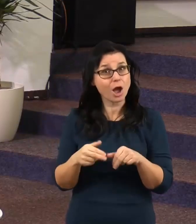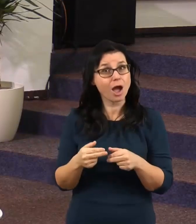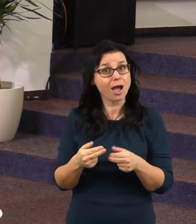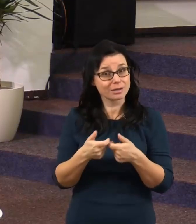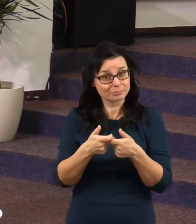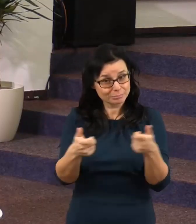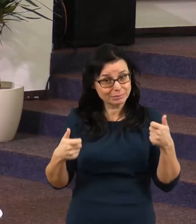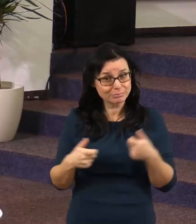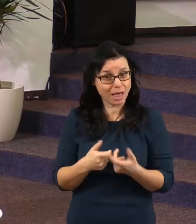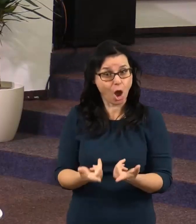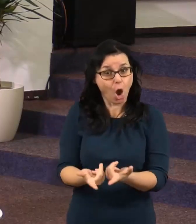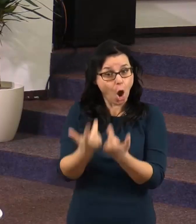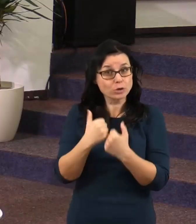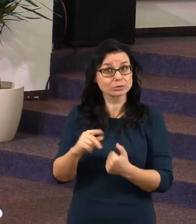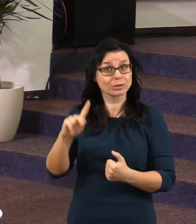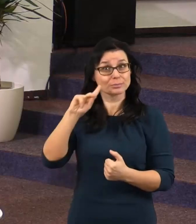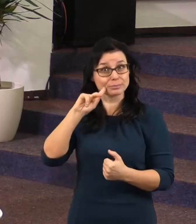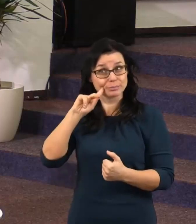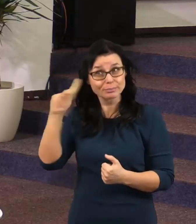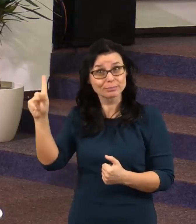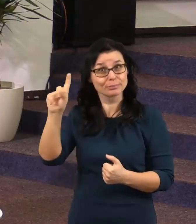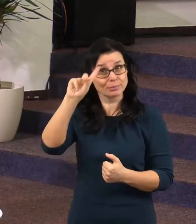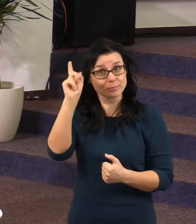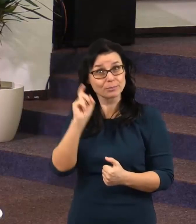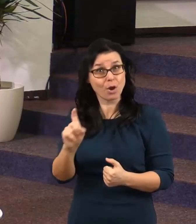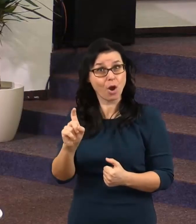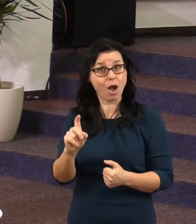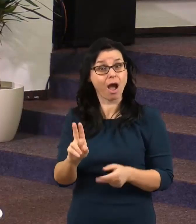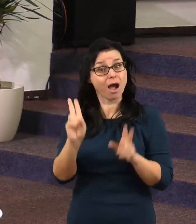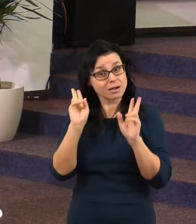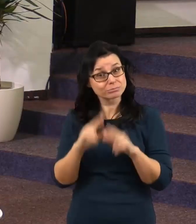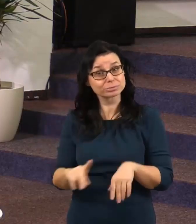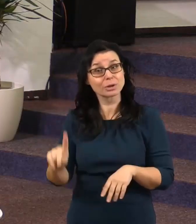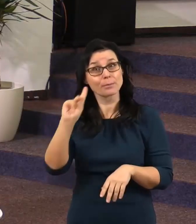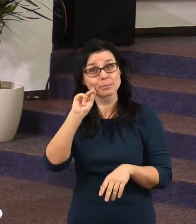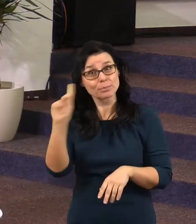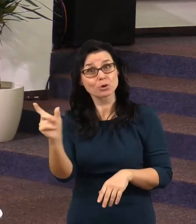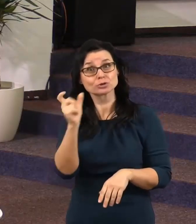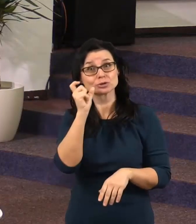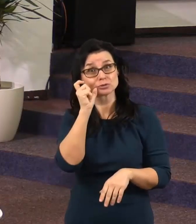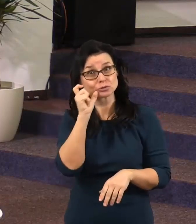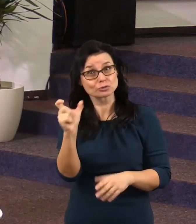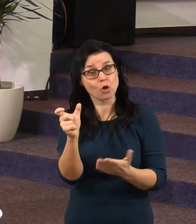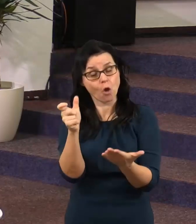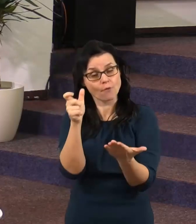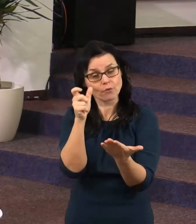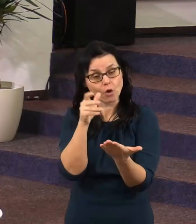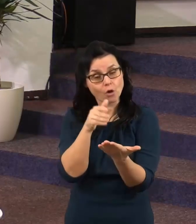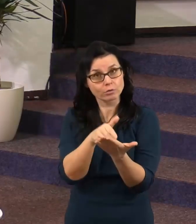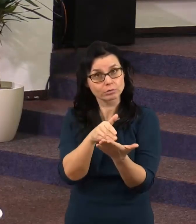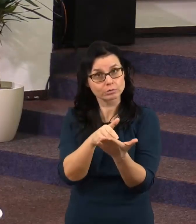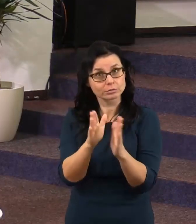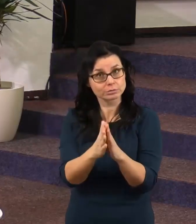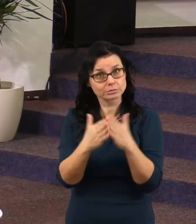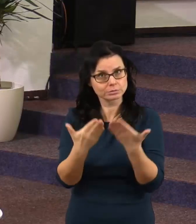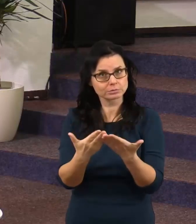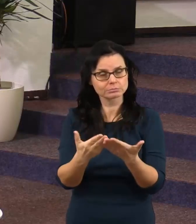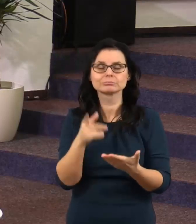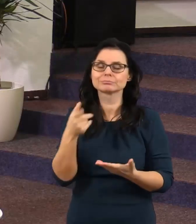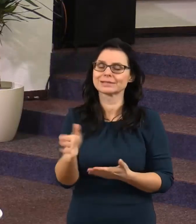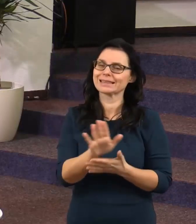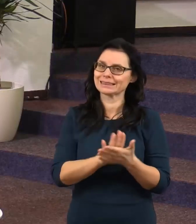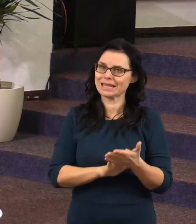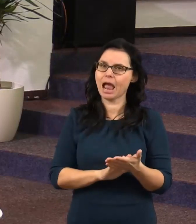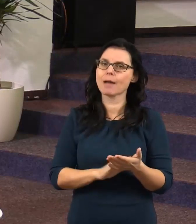Bible, tedy je božím slovem, tak to je to téma, které bych rád s vámi